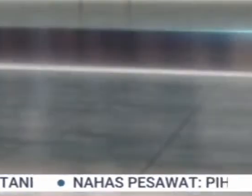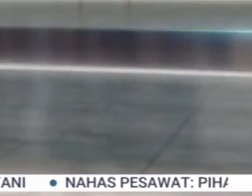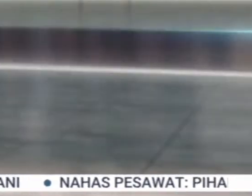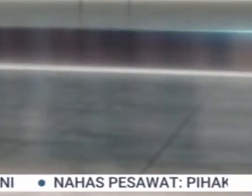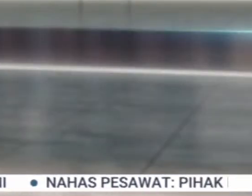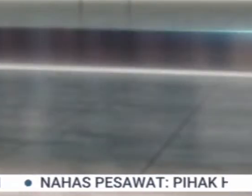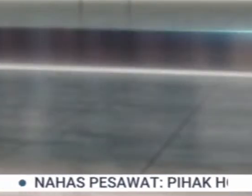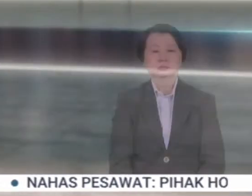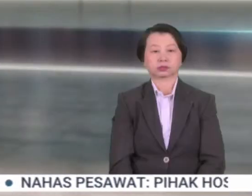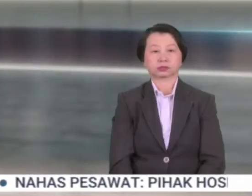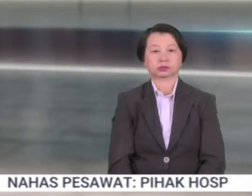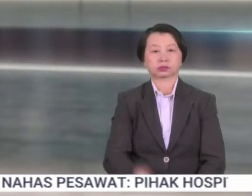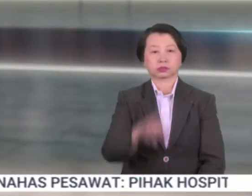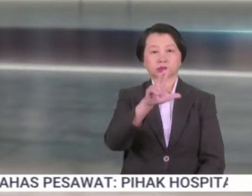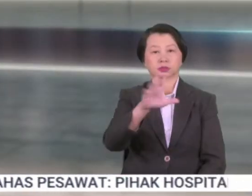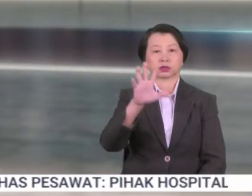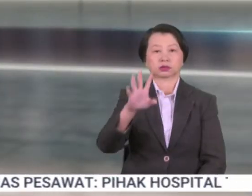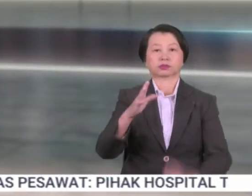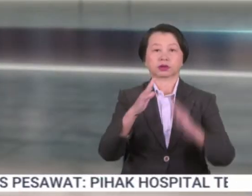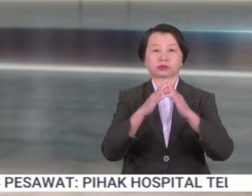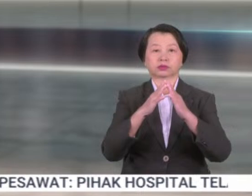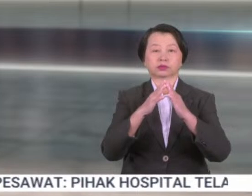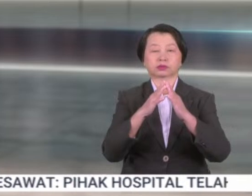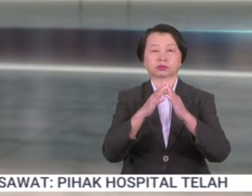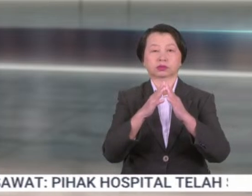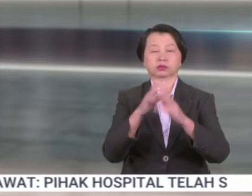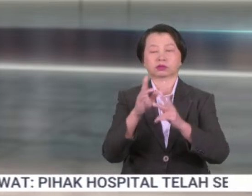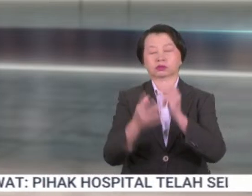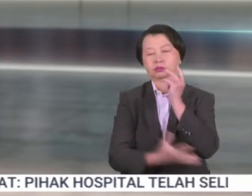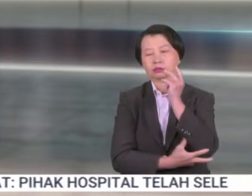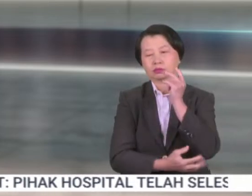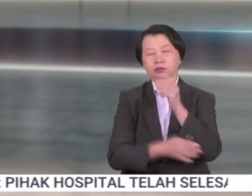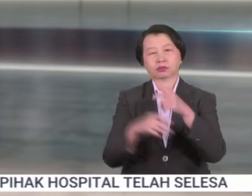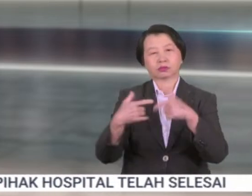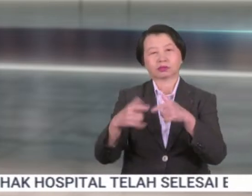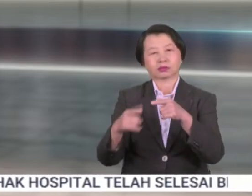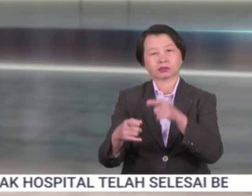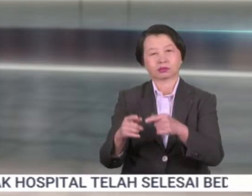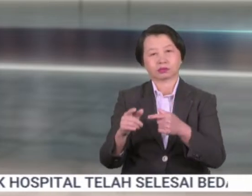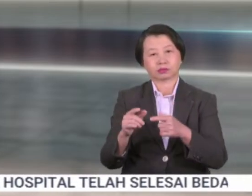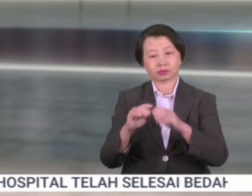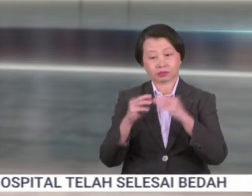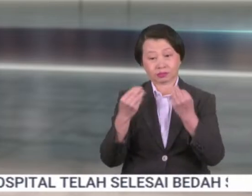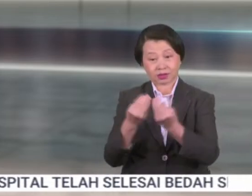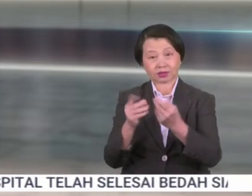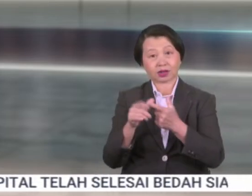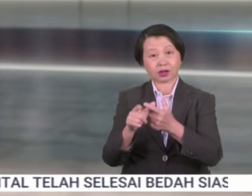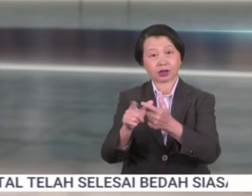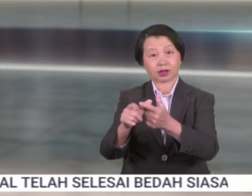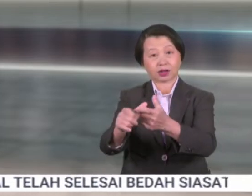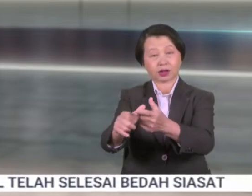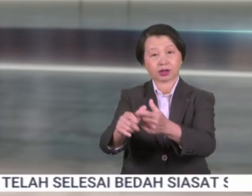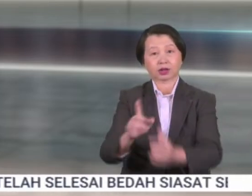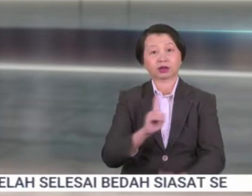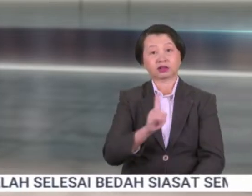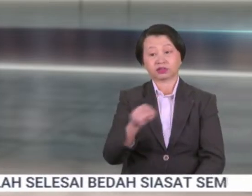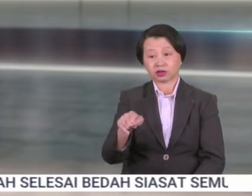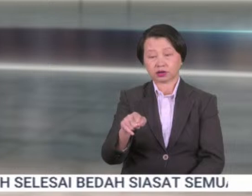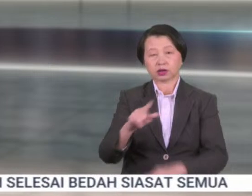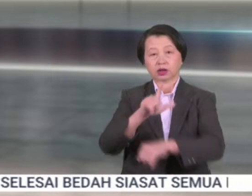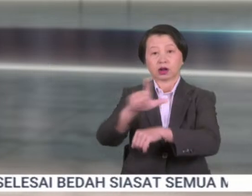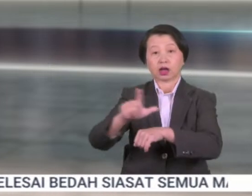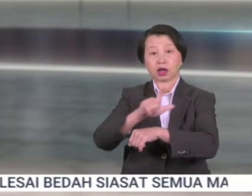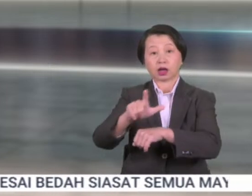PM 34 buah rumah setinggan di kawasan skim Perumahan masyarakat pelarian spmp muslim di